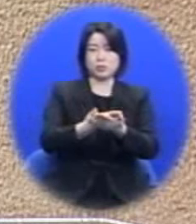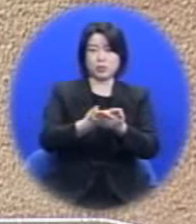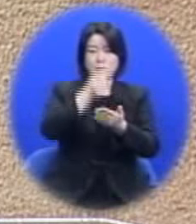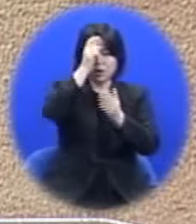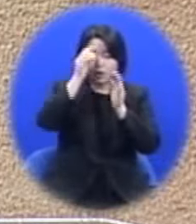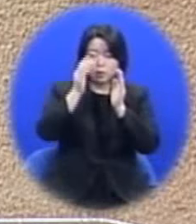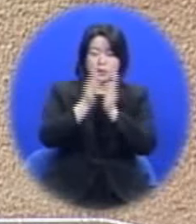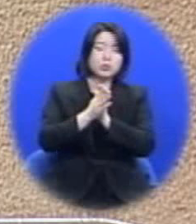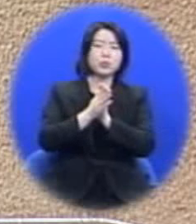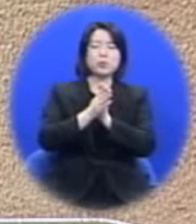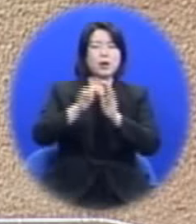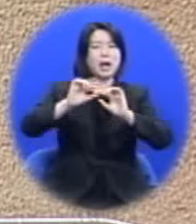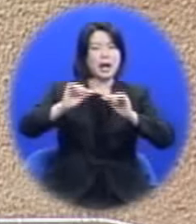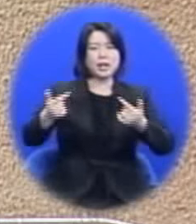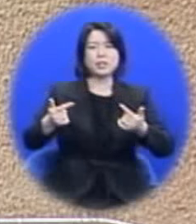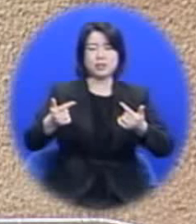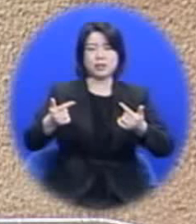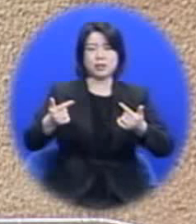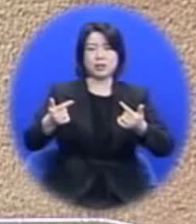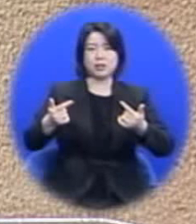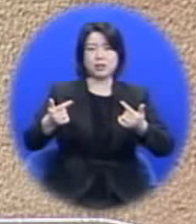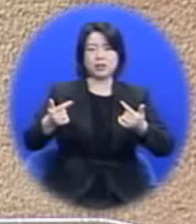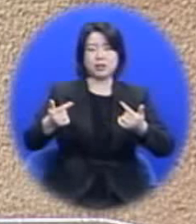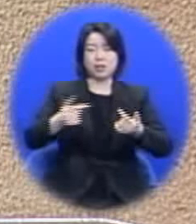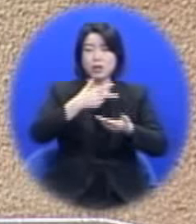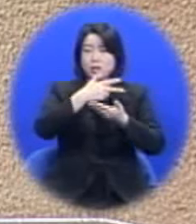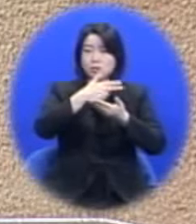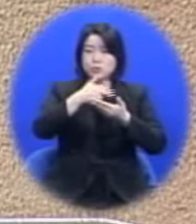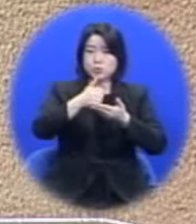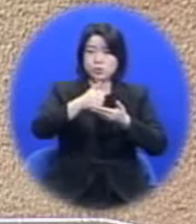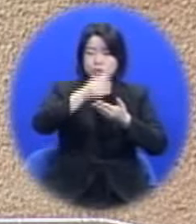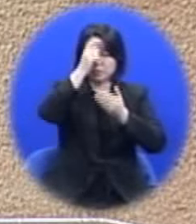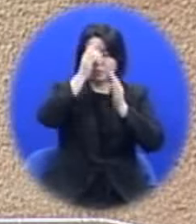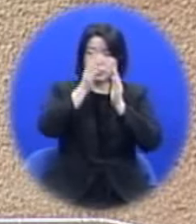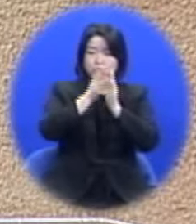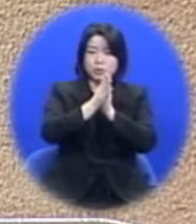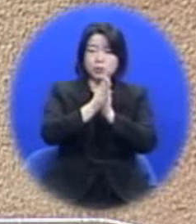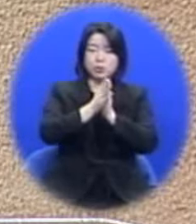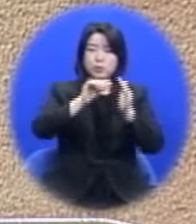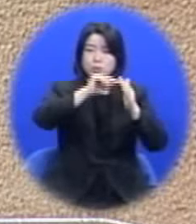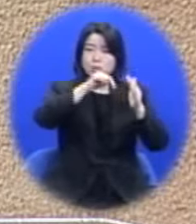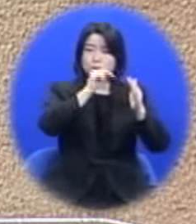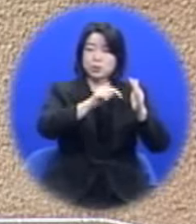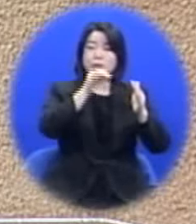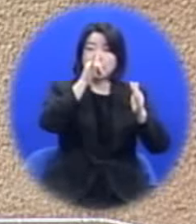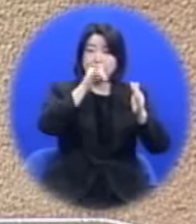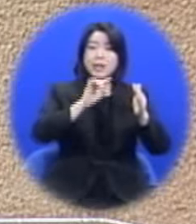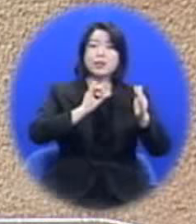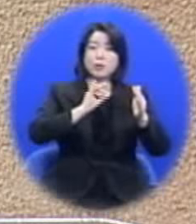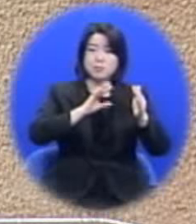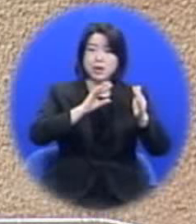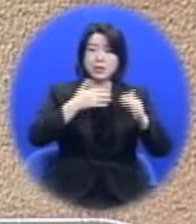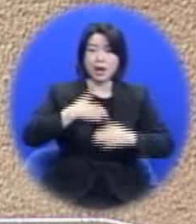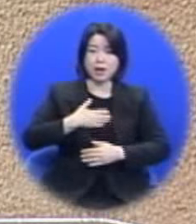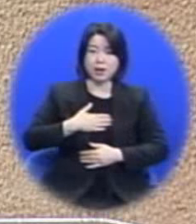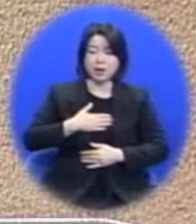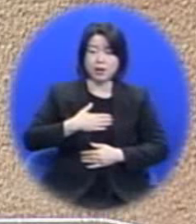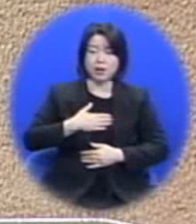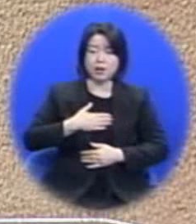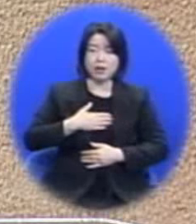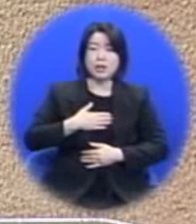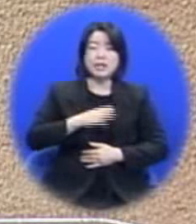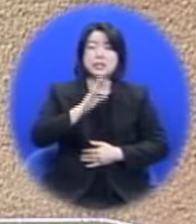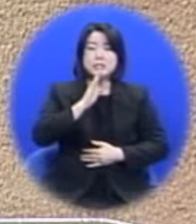기도를 안 하는 거예요. 주기도문에서 있다는 것만 알아요. 시험에 들게 하지 마옵소서라는이 기도가 주기도문에 있다는 것만